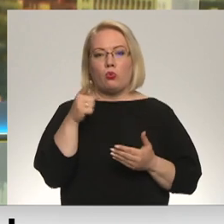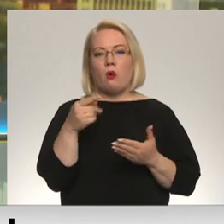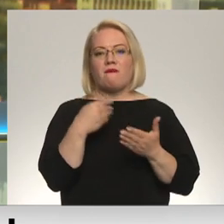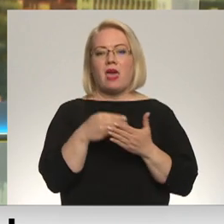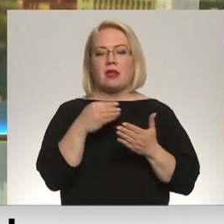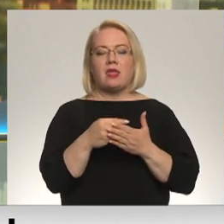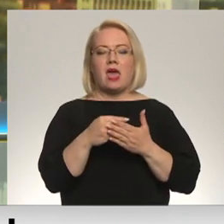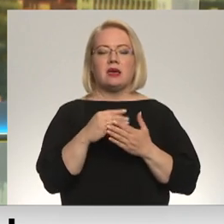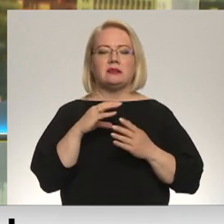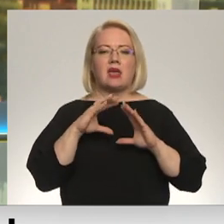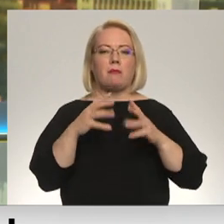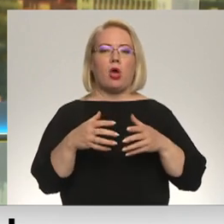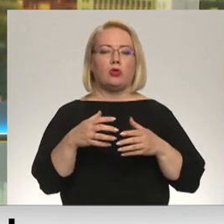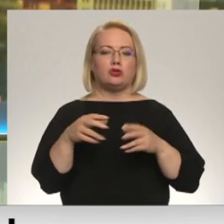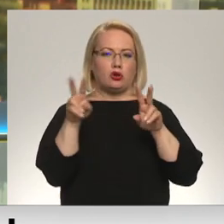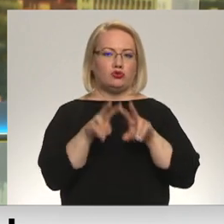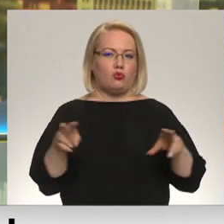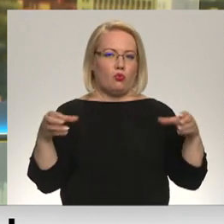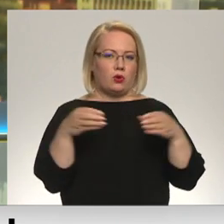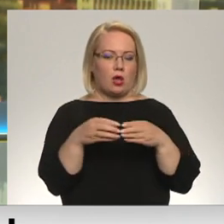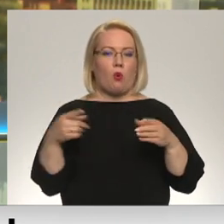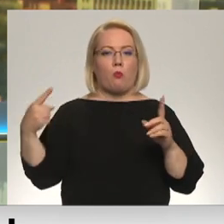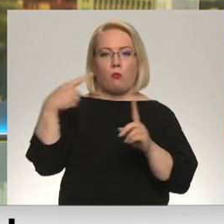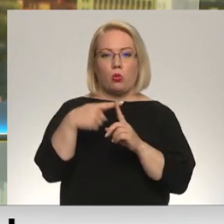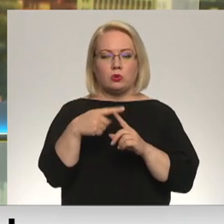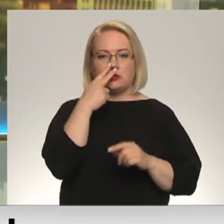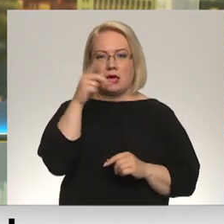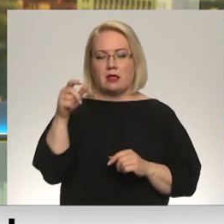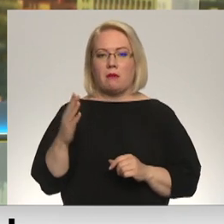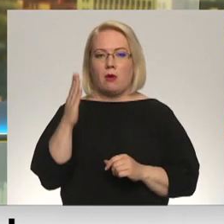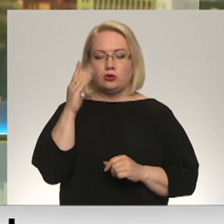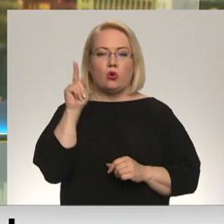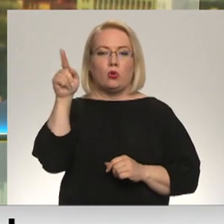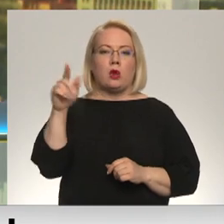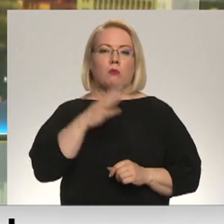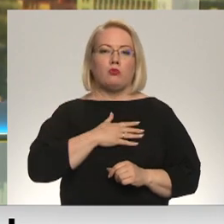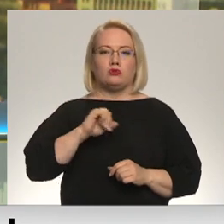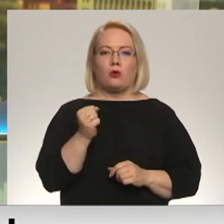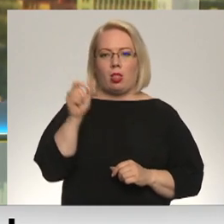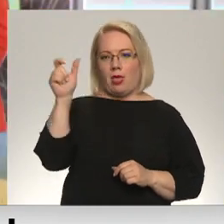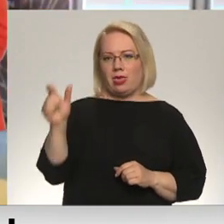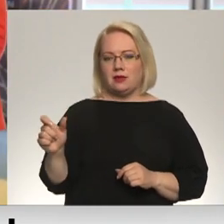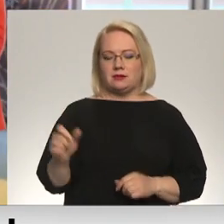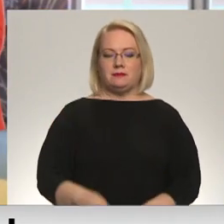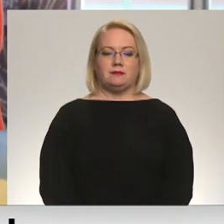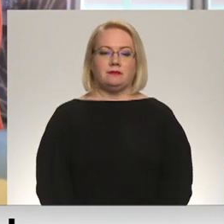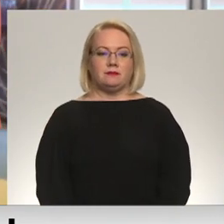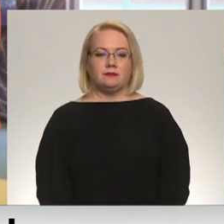žūrī. Tās vērtējums summēsies ar skatītāju balsojumu. Turīnā ir arī mūsu kolēģis Evalds Dukuls.